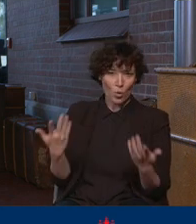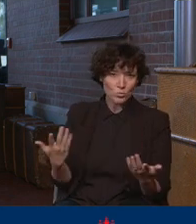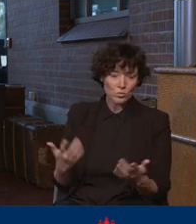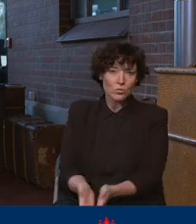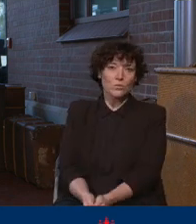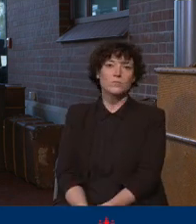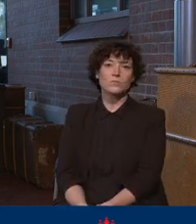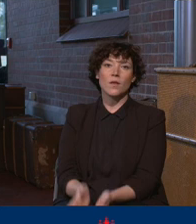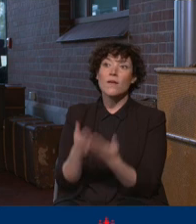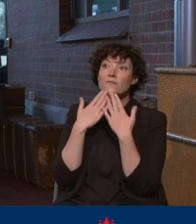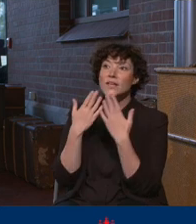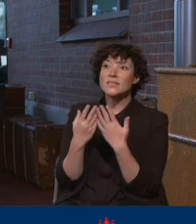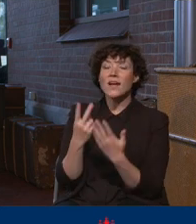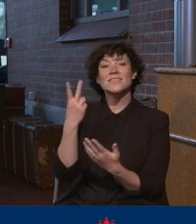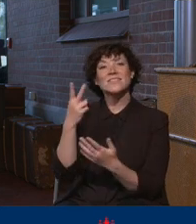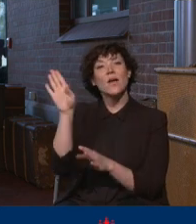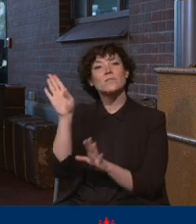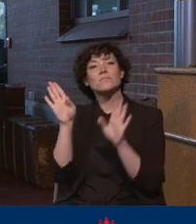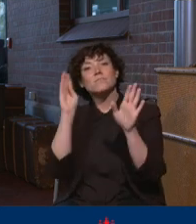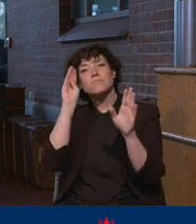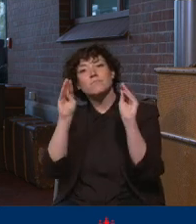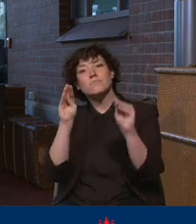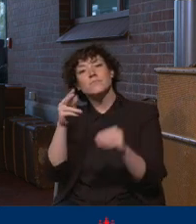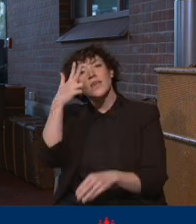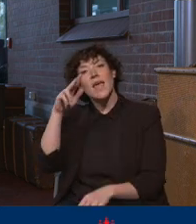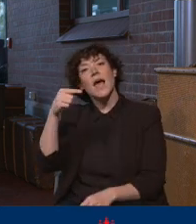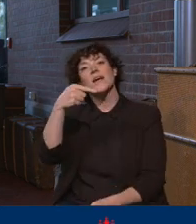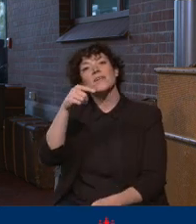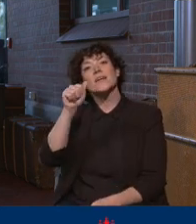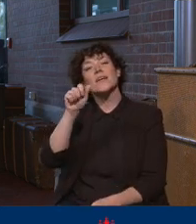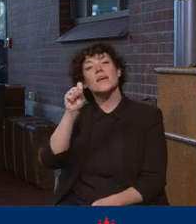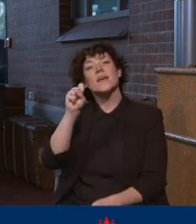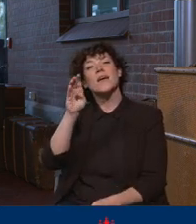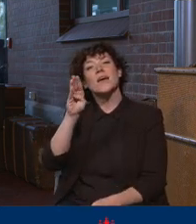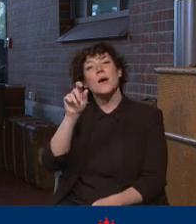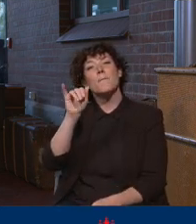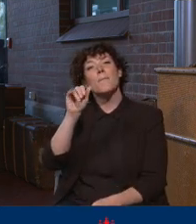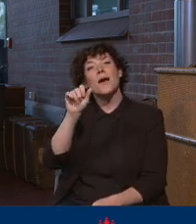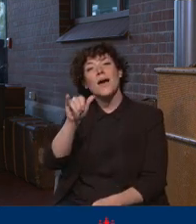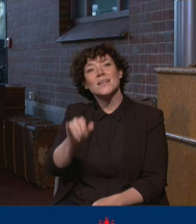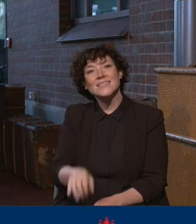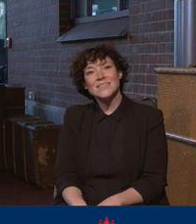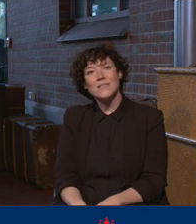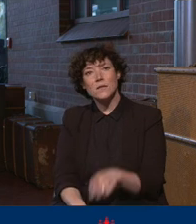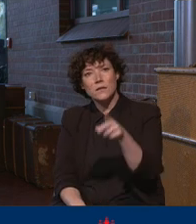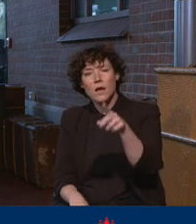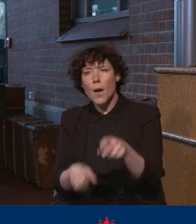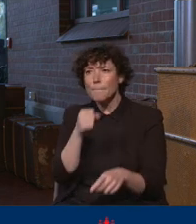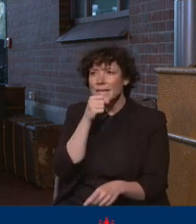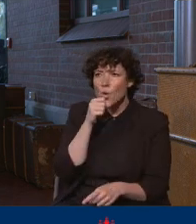zwei wortmeldungen einmal japaner mal herr martin vielen dank wird nicht an